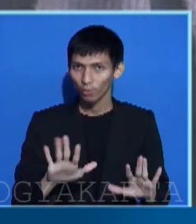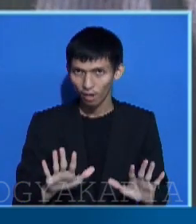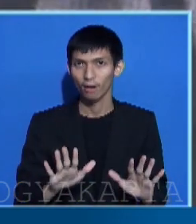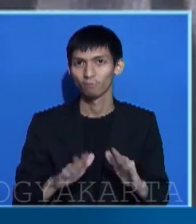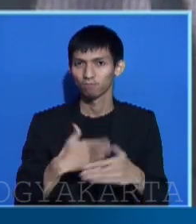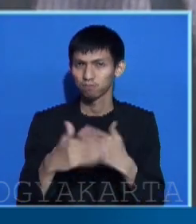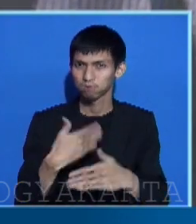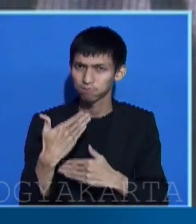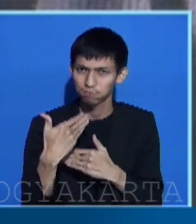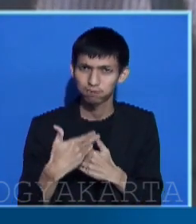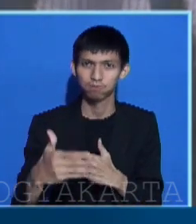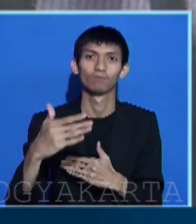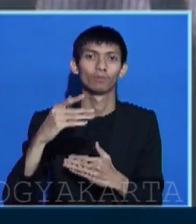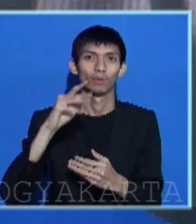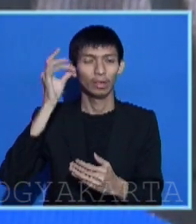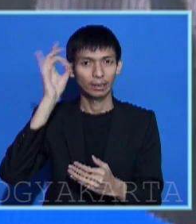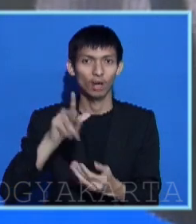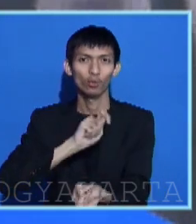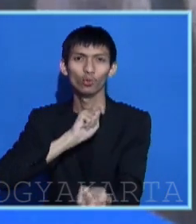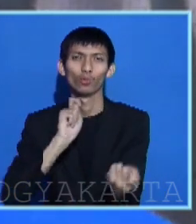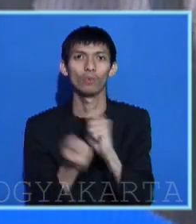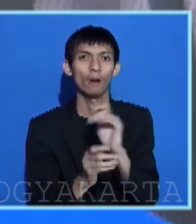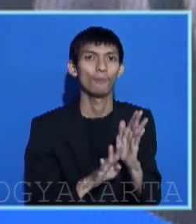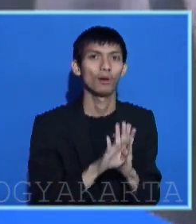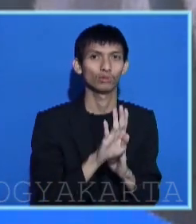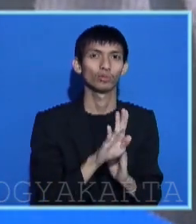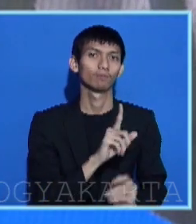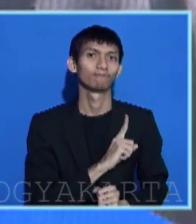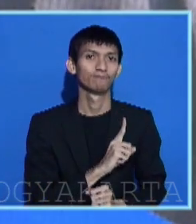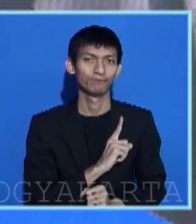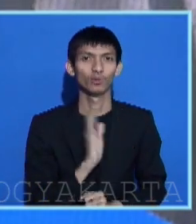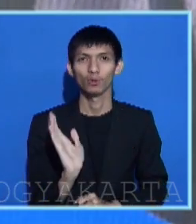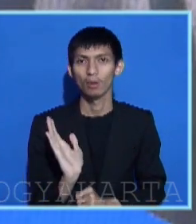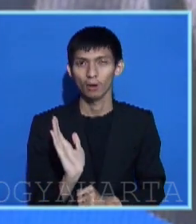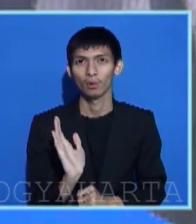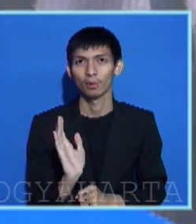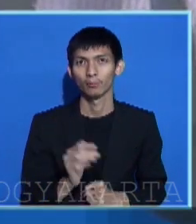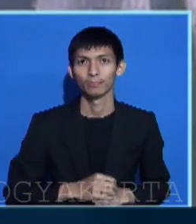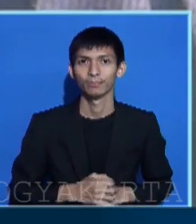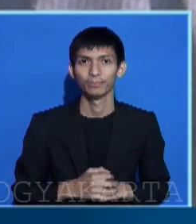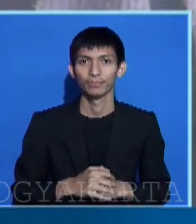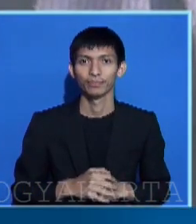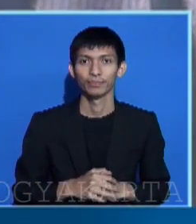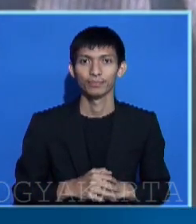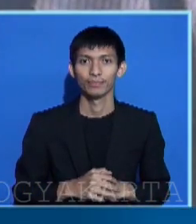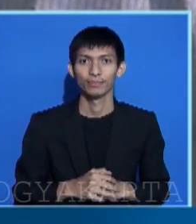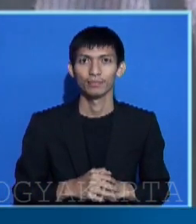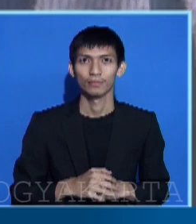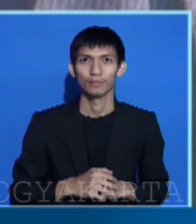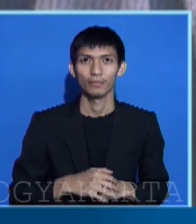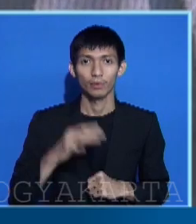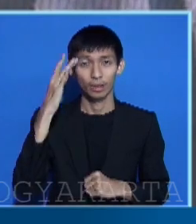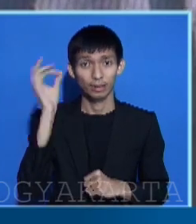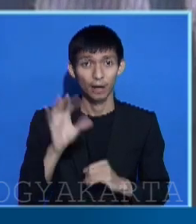seluruh Desa menjadi desa yang mandiri dan maju dengan tidak terdapat lagi desa yang